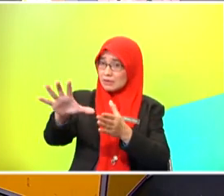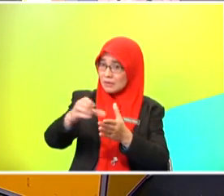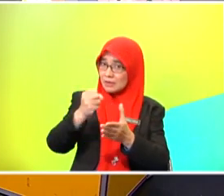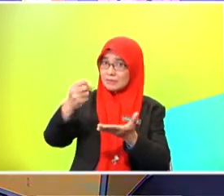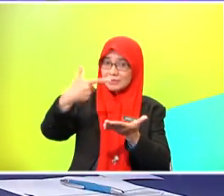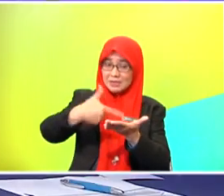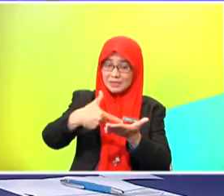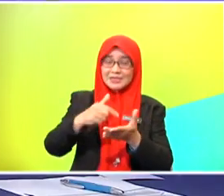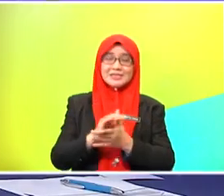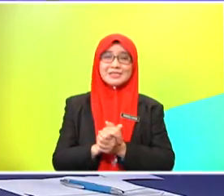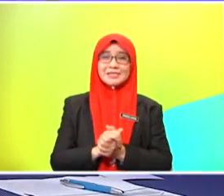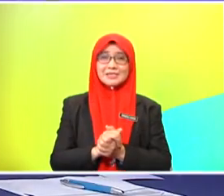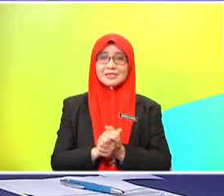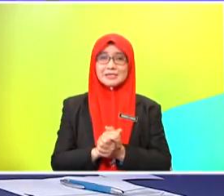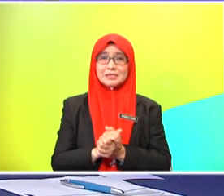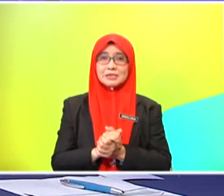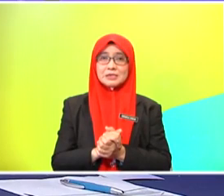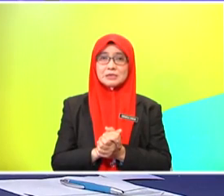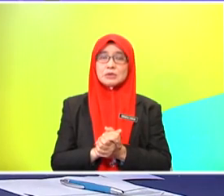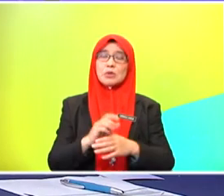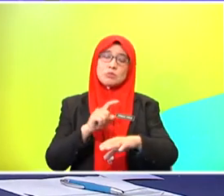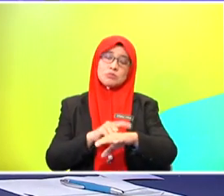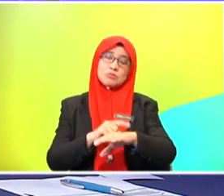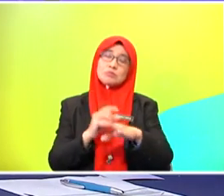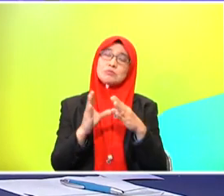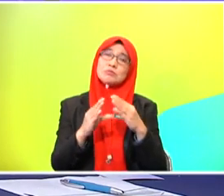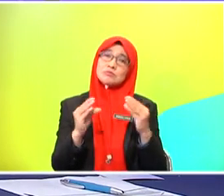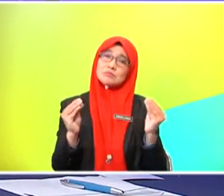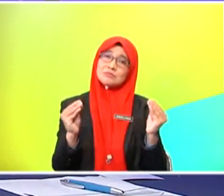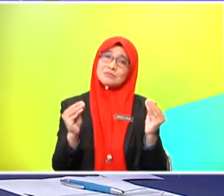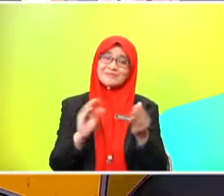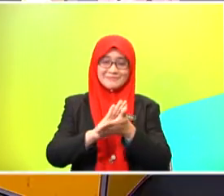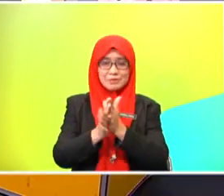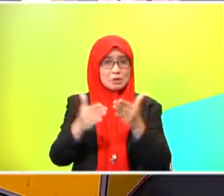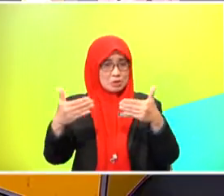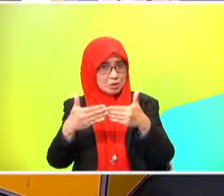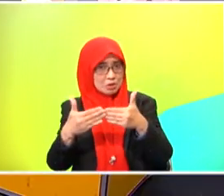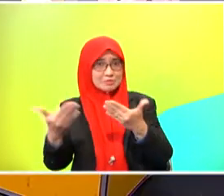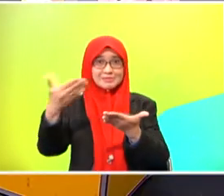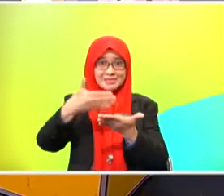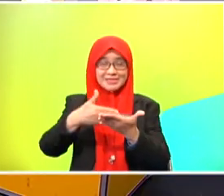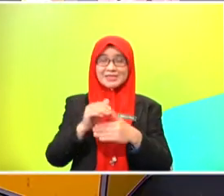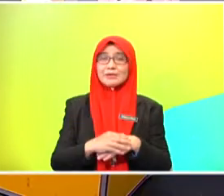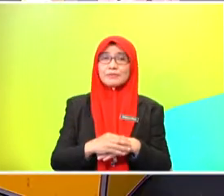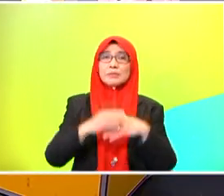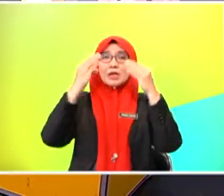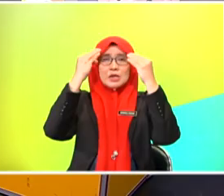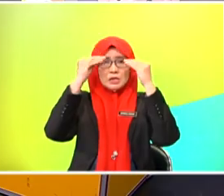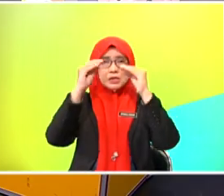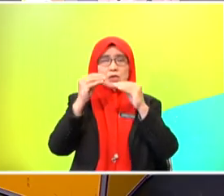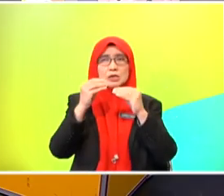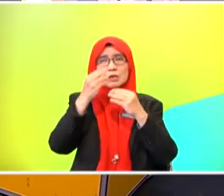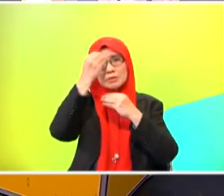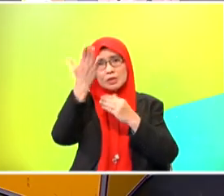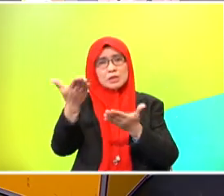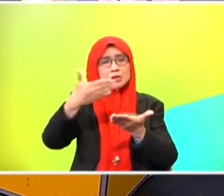Okey, kita sudah kehabisan masa, cikgu. Okey, kita akan sambung selepas ini. Ya. Okey, jadi? Dan mungkin cikgu boleh berikan kesimpulan, cikgu, sebenarnya